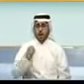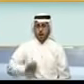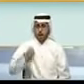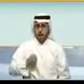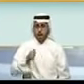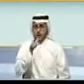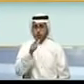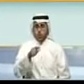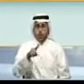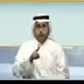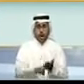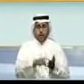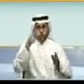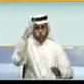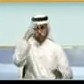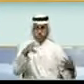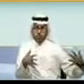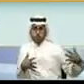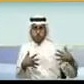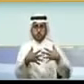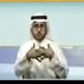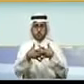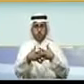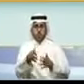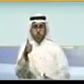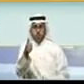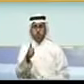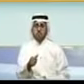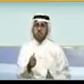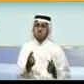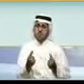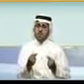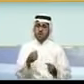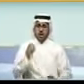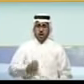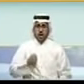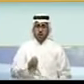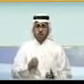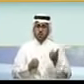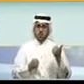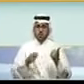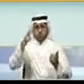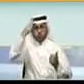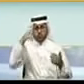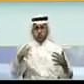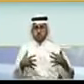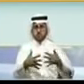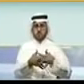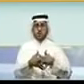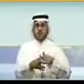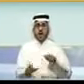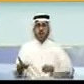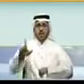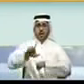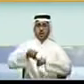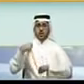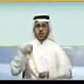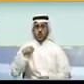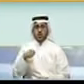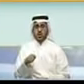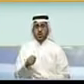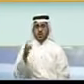العربية السعودية قطب من أقطاب الاستقرار العالمية. تصريحات رئيس الوزراء البحريني جاءت خلال لقائه بنائب